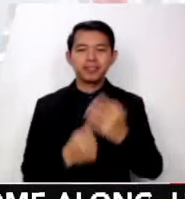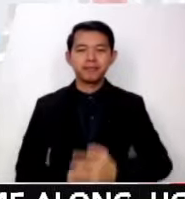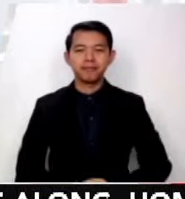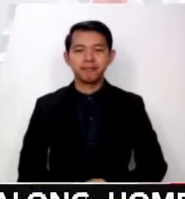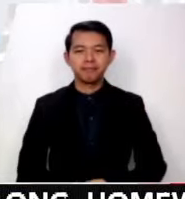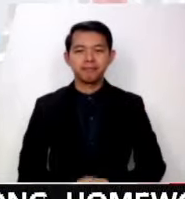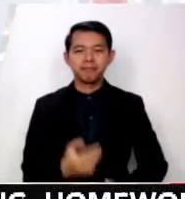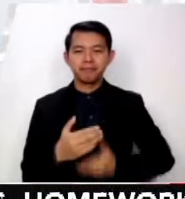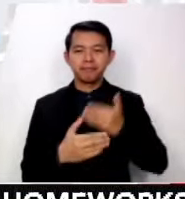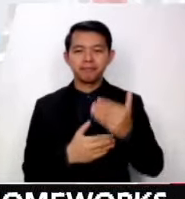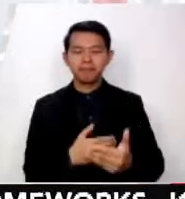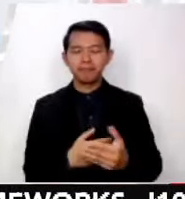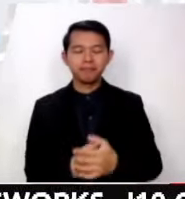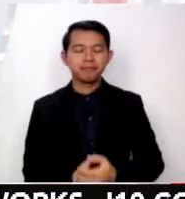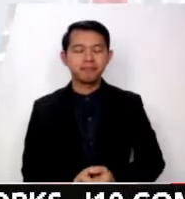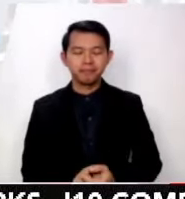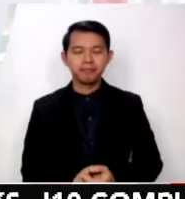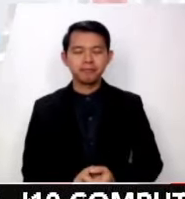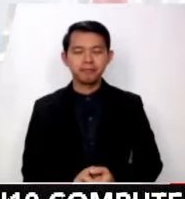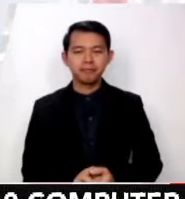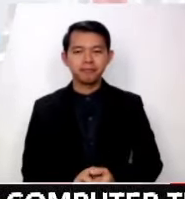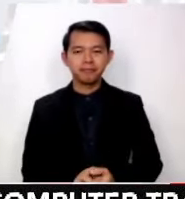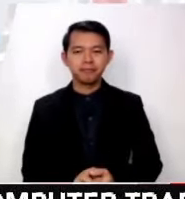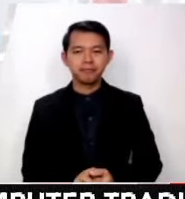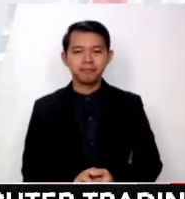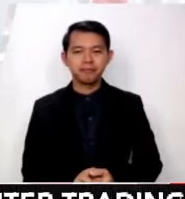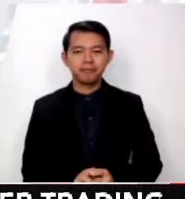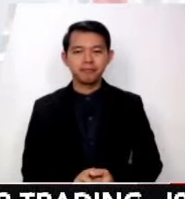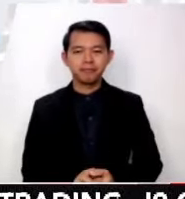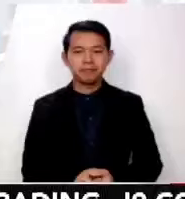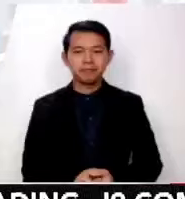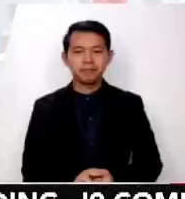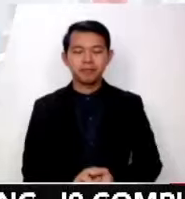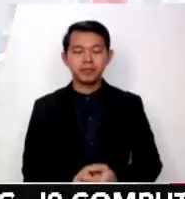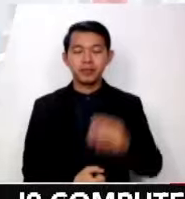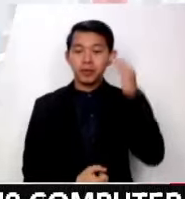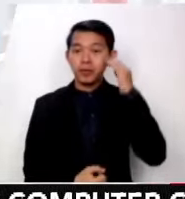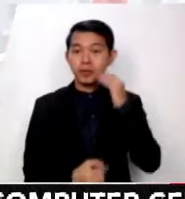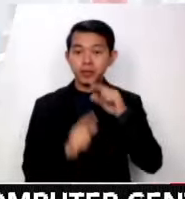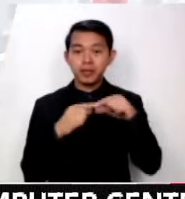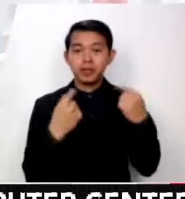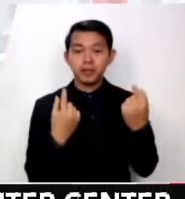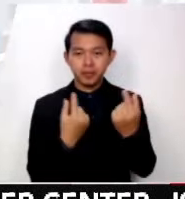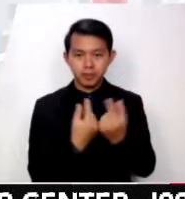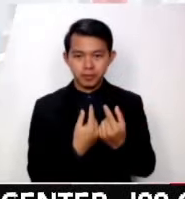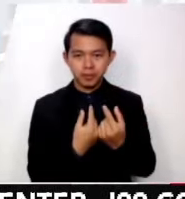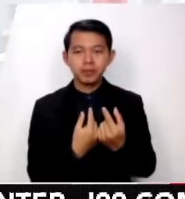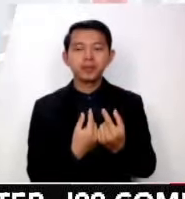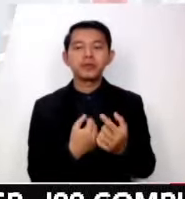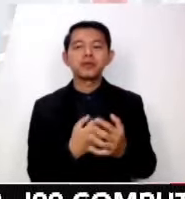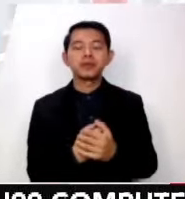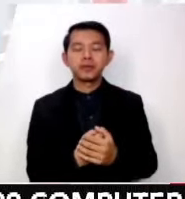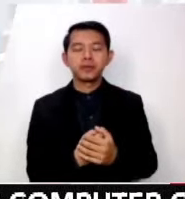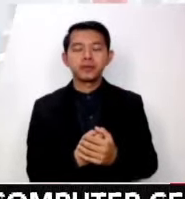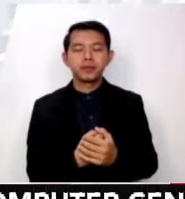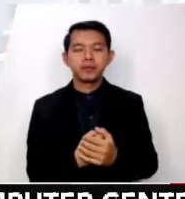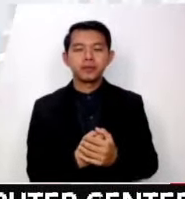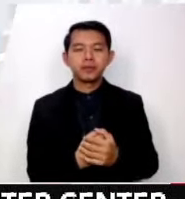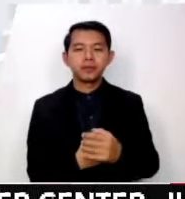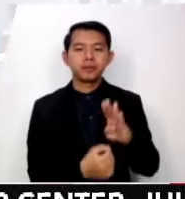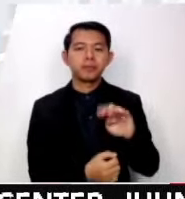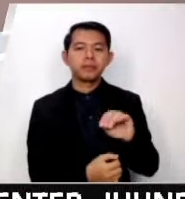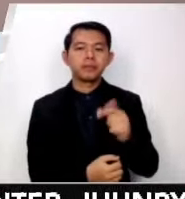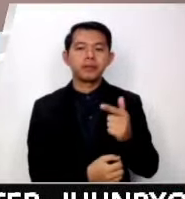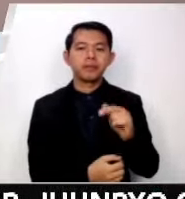Daesung at G-Dragon, all out ang suporta sa solo concert ni Taeyang. Instant reunion